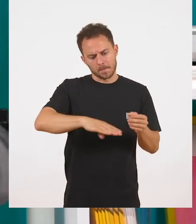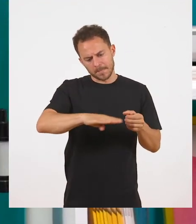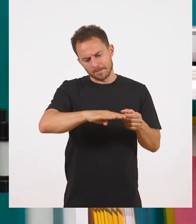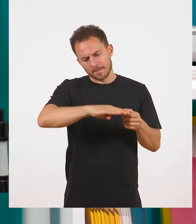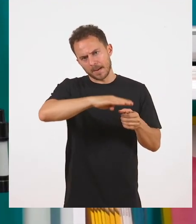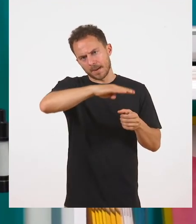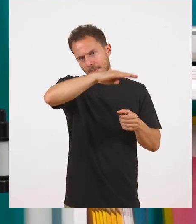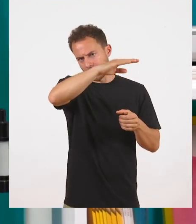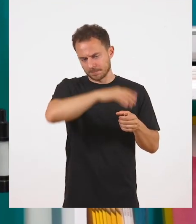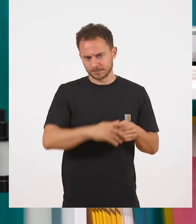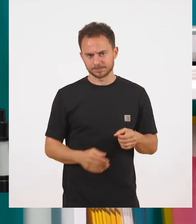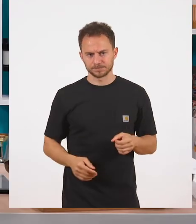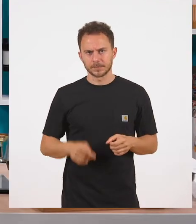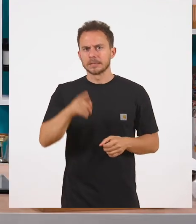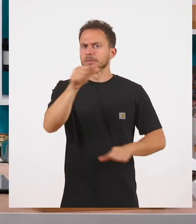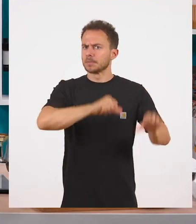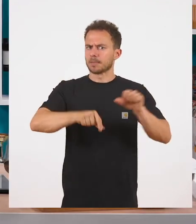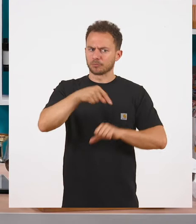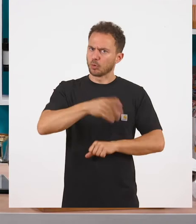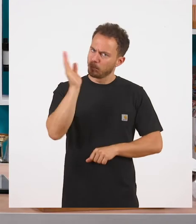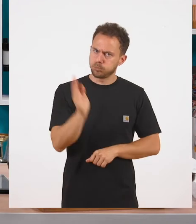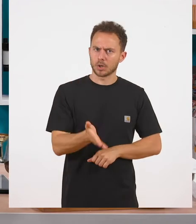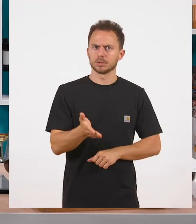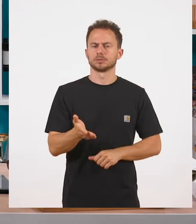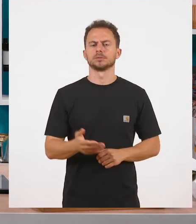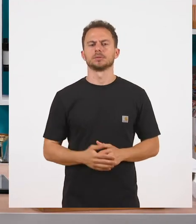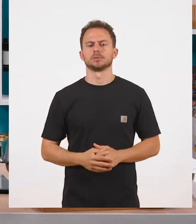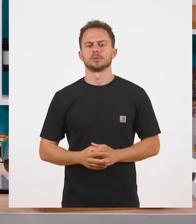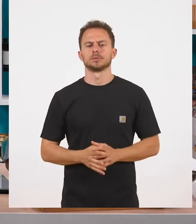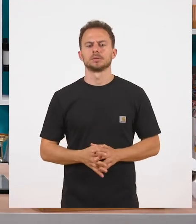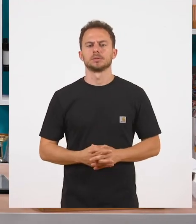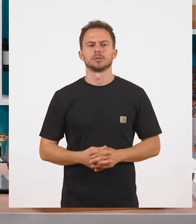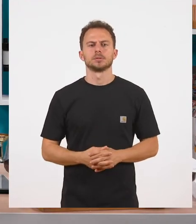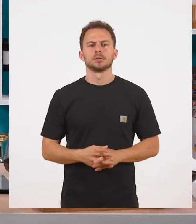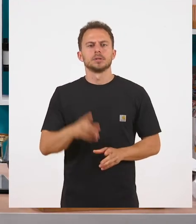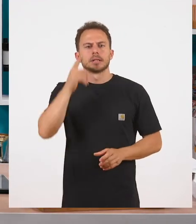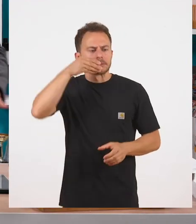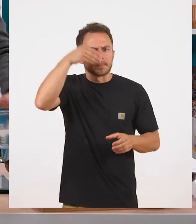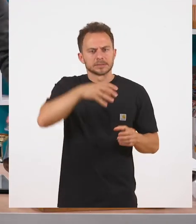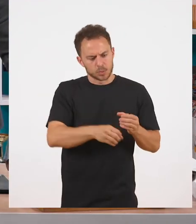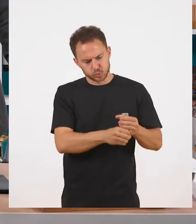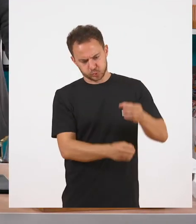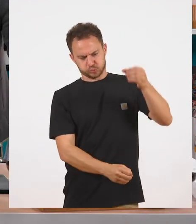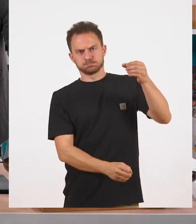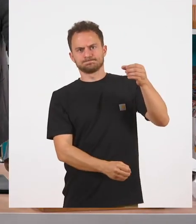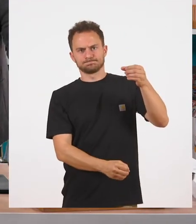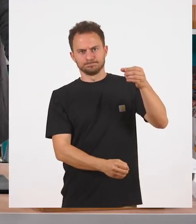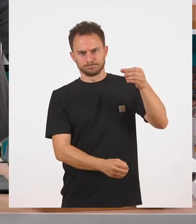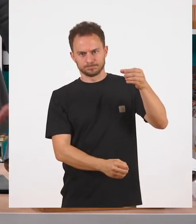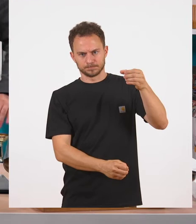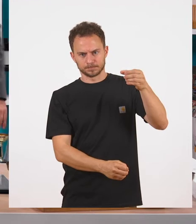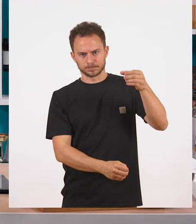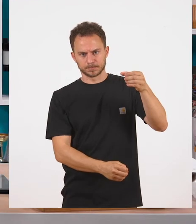Είναι ένα πειραματάκι το οποίο μπορείς και εσύ μόνος σου να το κάνεις στο σπίτι. Ας δούμε τι περιέχει αυτός ο ογκομετρικός σωλήνας.